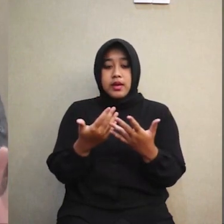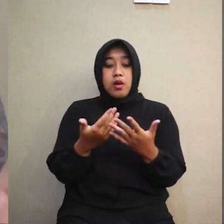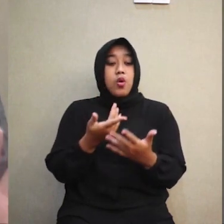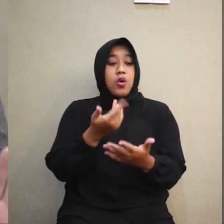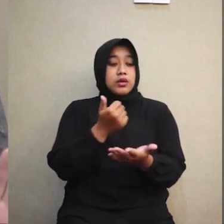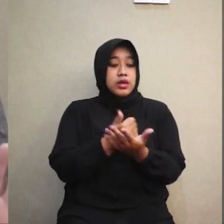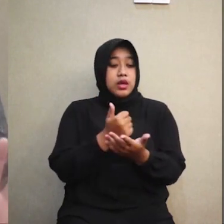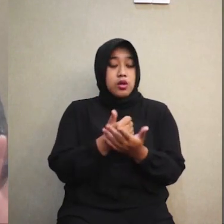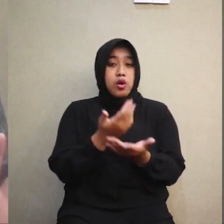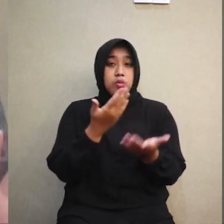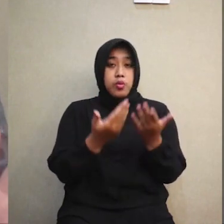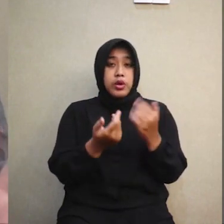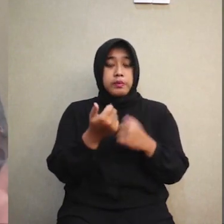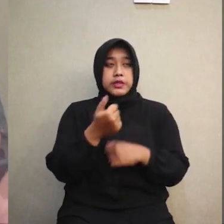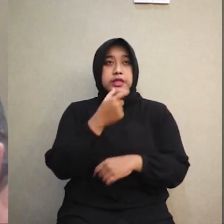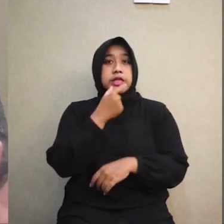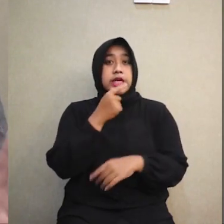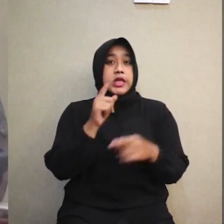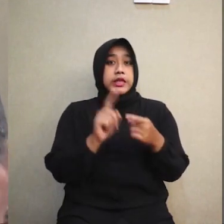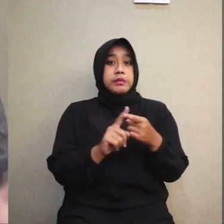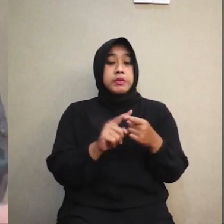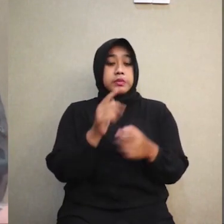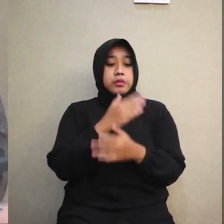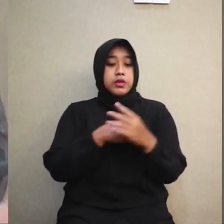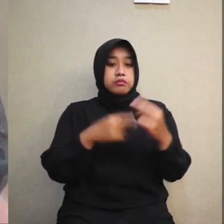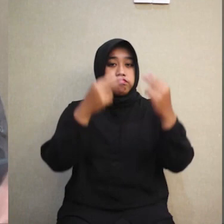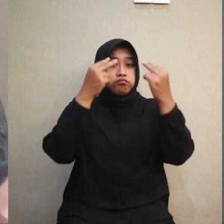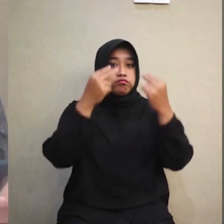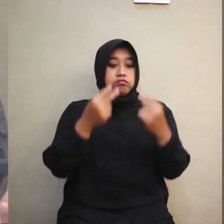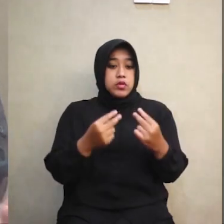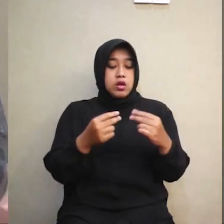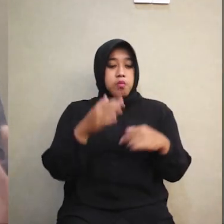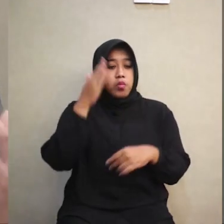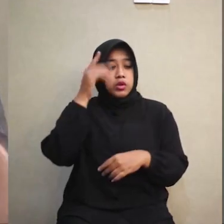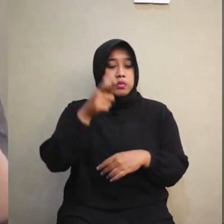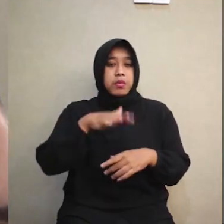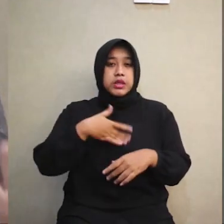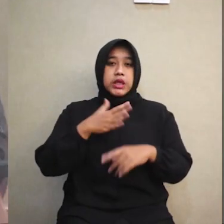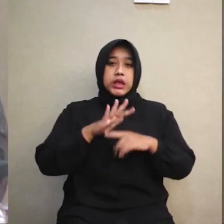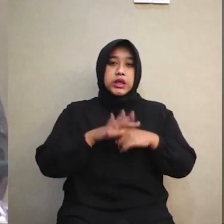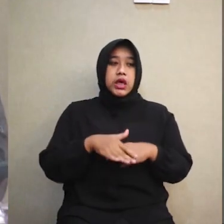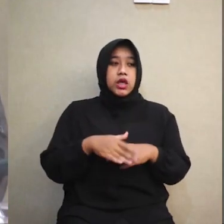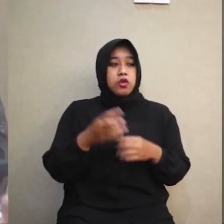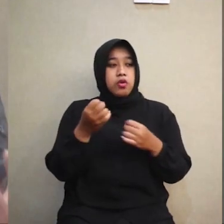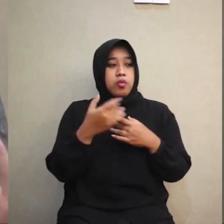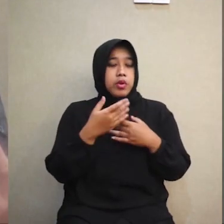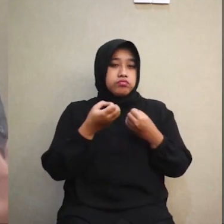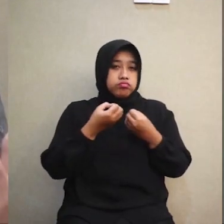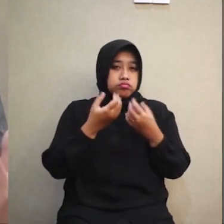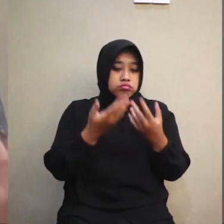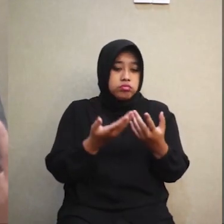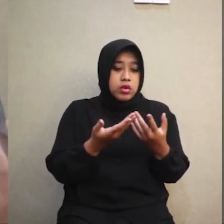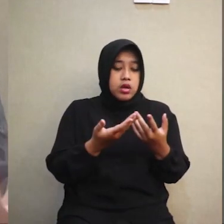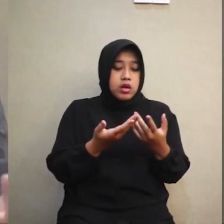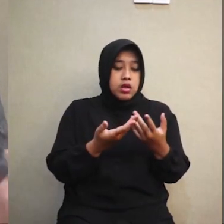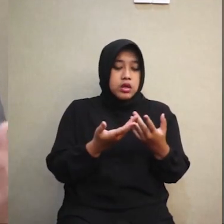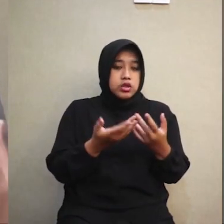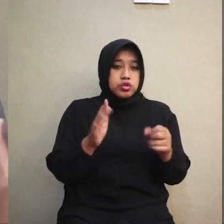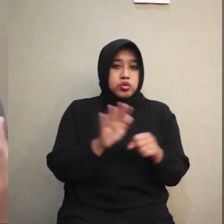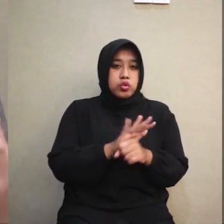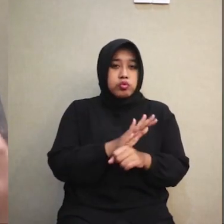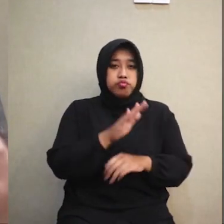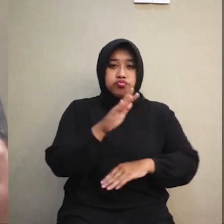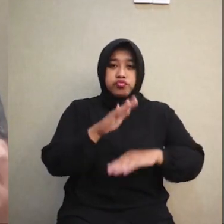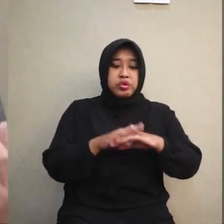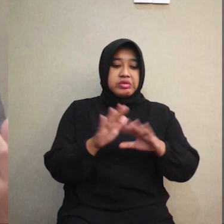jadi dan sangat mungkin teman-teman disabilitas yang diperiksa di kepolisian itu merasa tertekan sehingga informasi yang disampaikan pun tidak cukup utuh dan